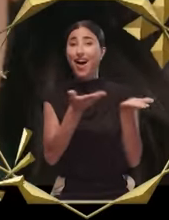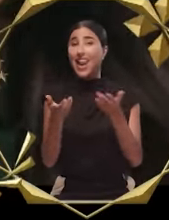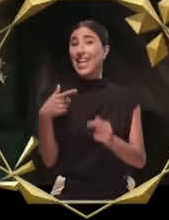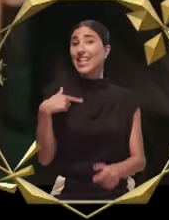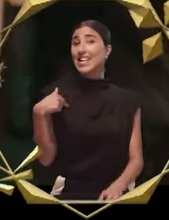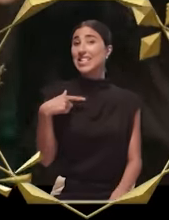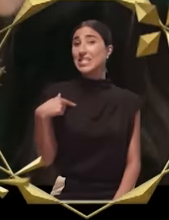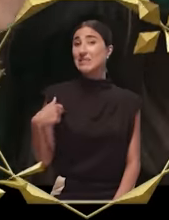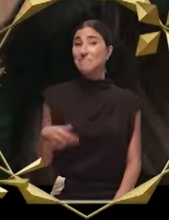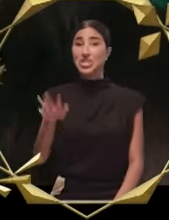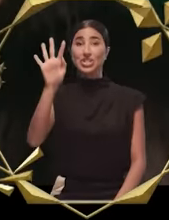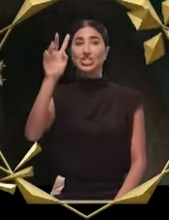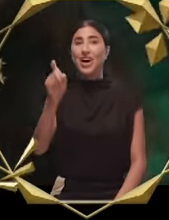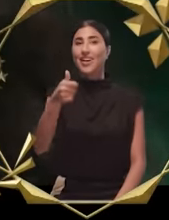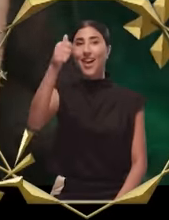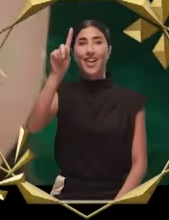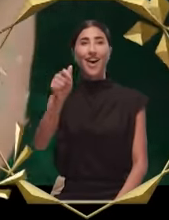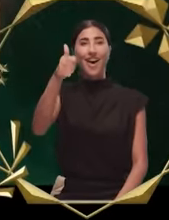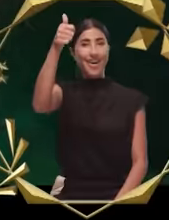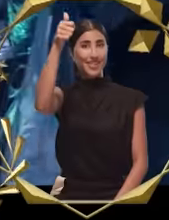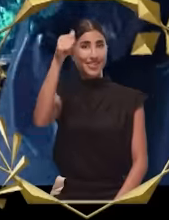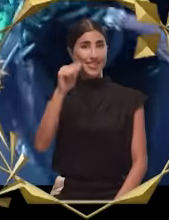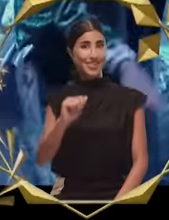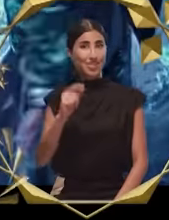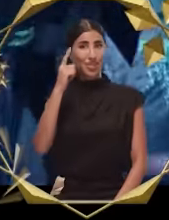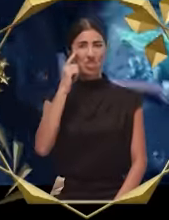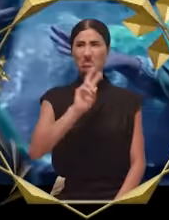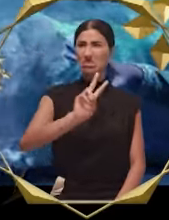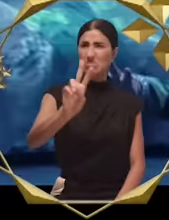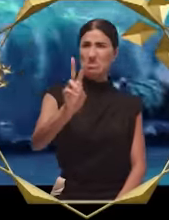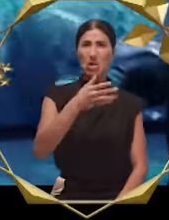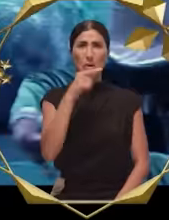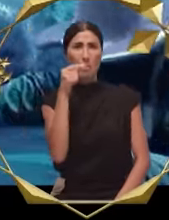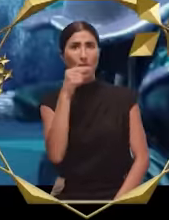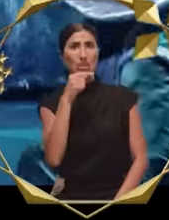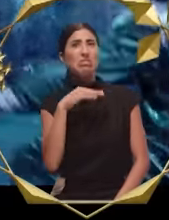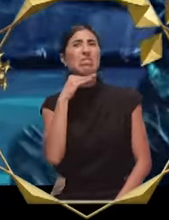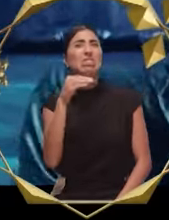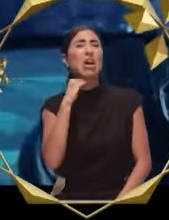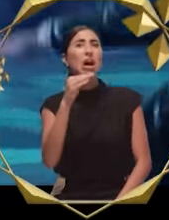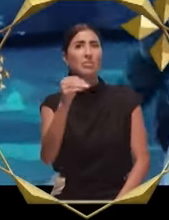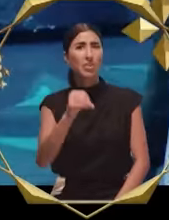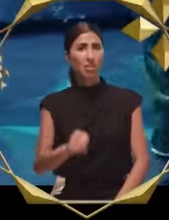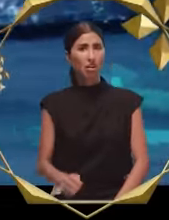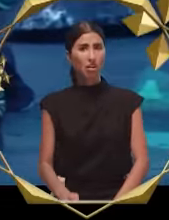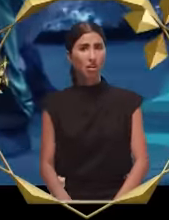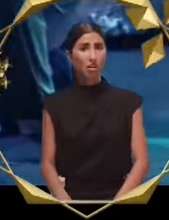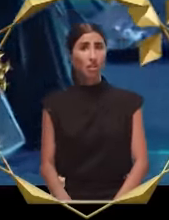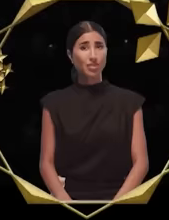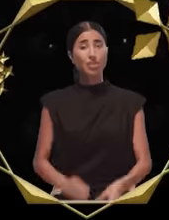مرحبا أهلا اسمي شرارة أنظر تلك البنت